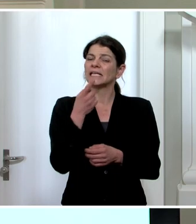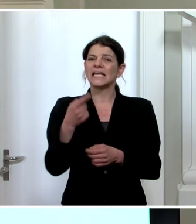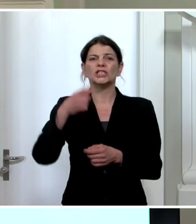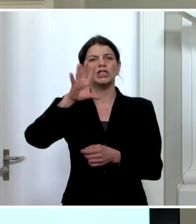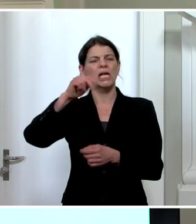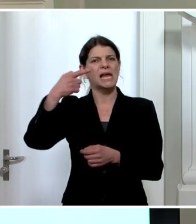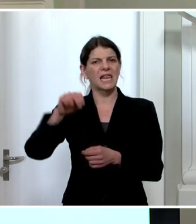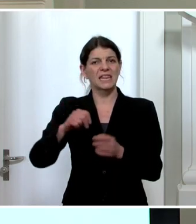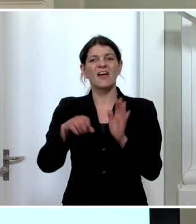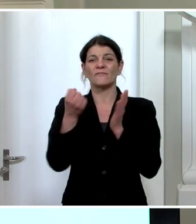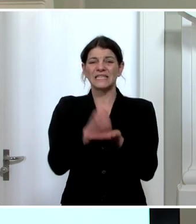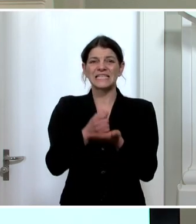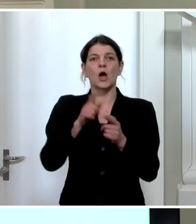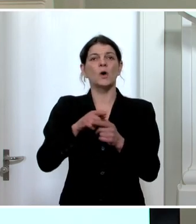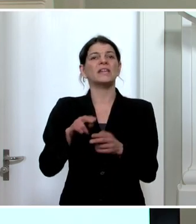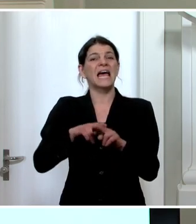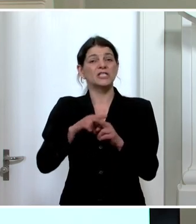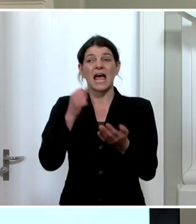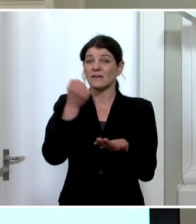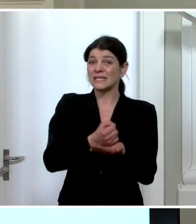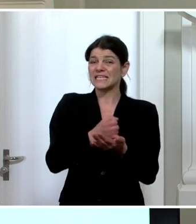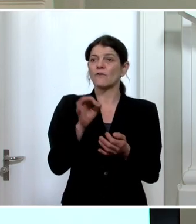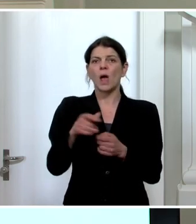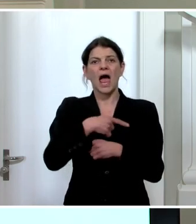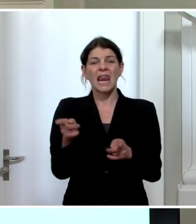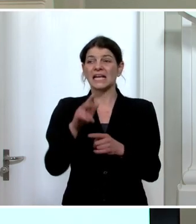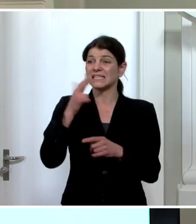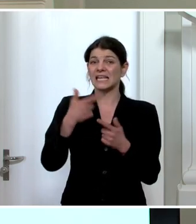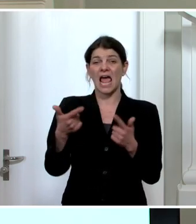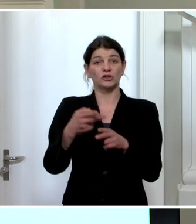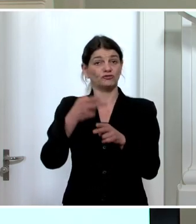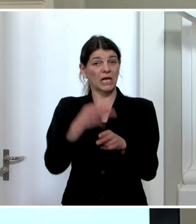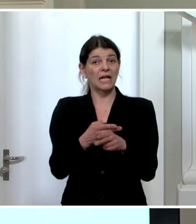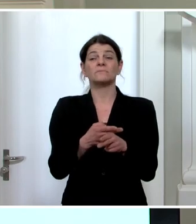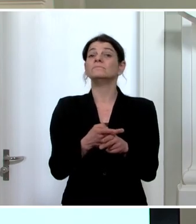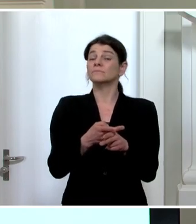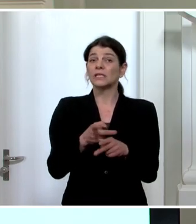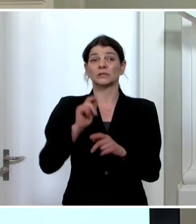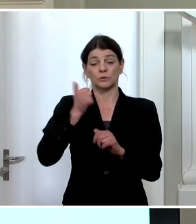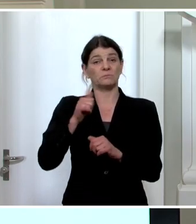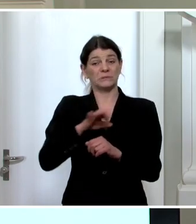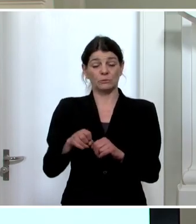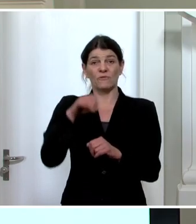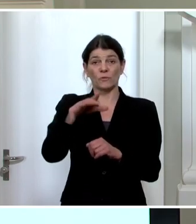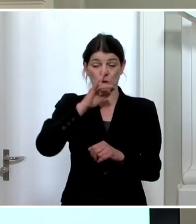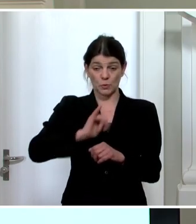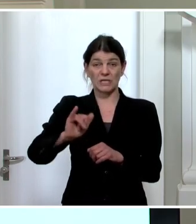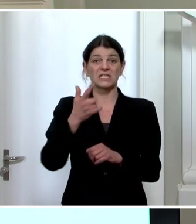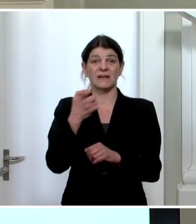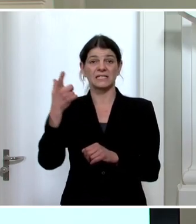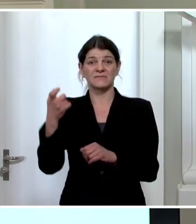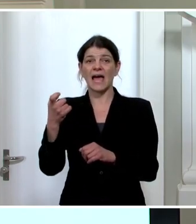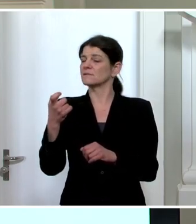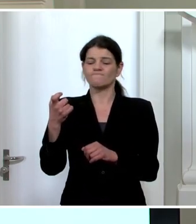sowie von nationalen Visa in sämtlichen Drittstaaten vorerst grundsätzlich bis zum 15. Juni